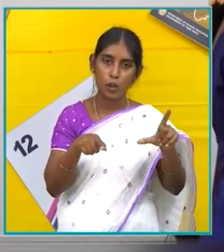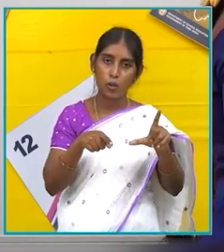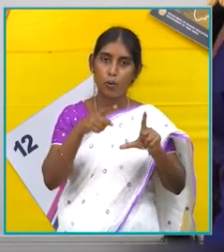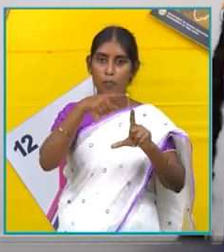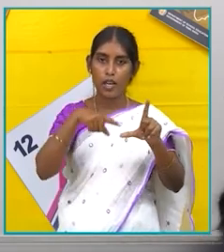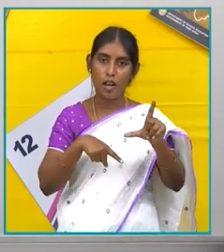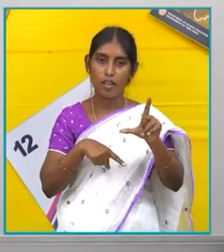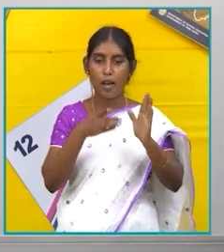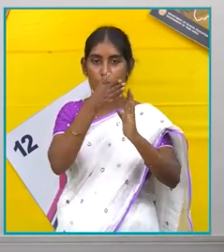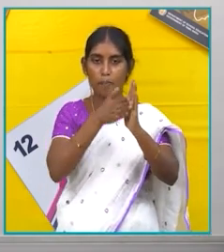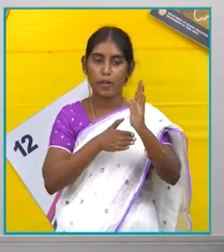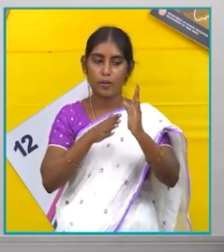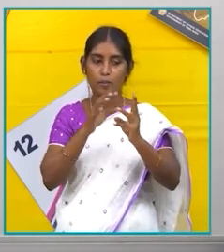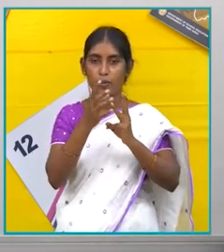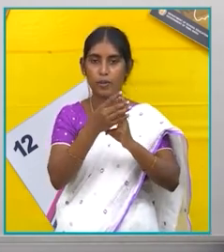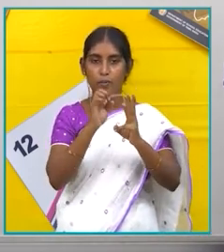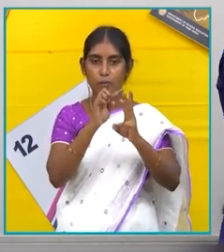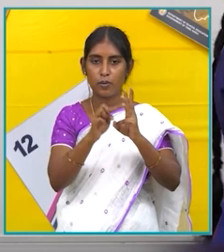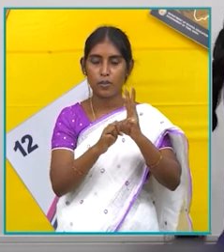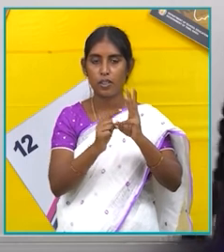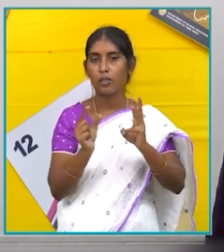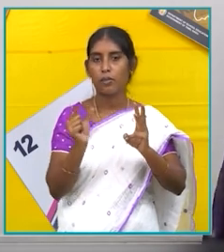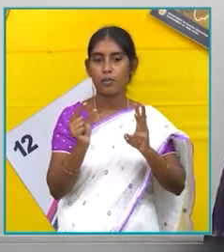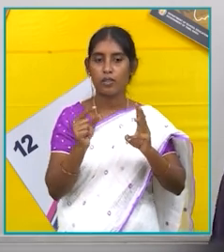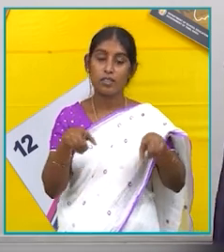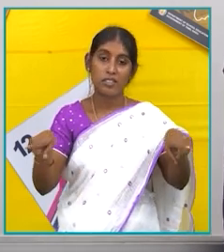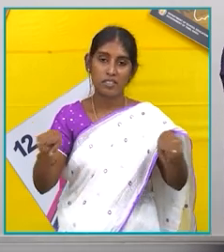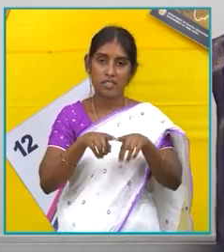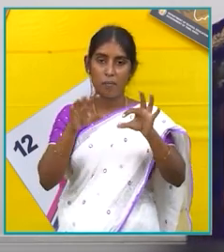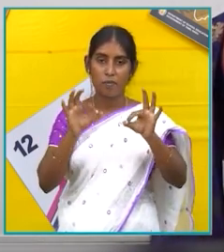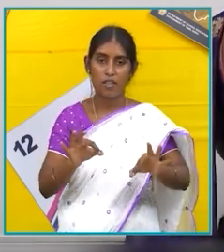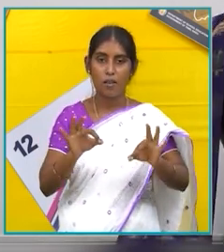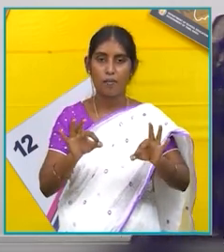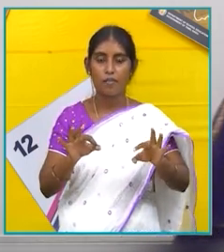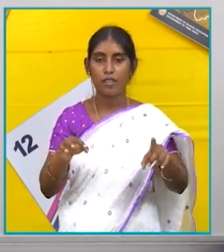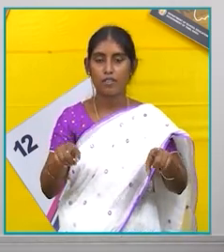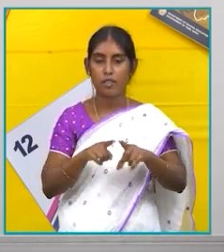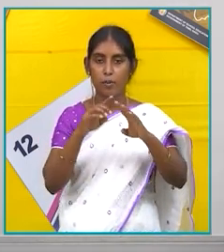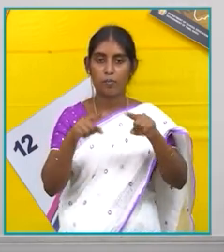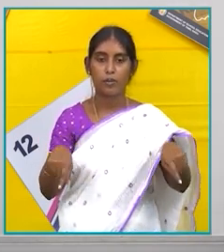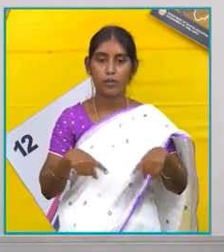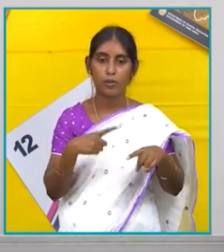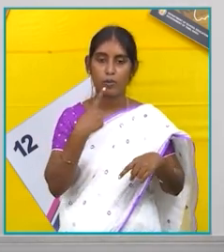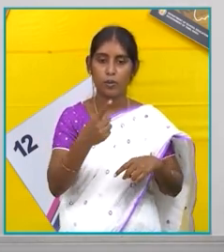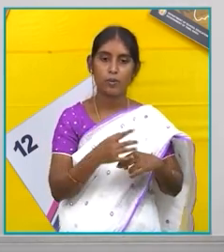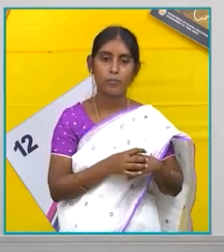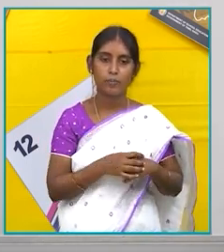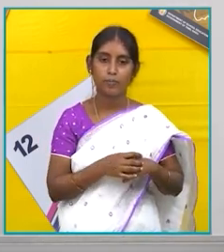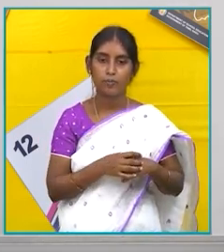என்னது கொடுத்துருக்கிற முக்கோணங்கள் ரெண்டுமே சர்வசமம். ஸோ அதை எப்படி எழுதணும், ஏபிஎம்